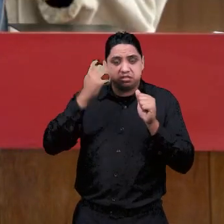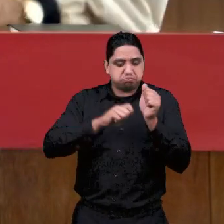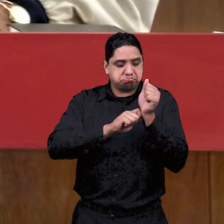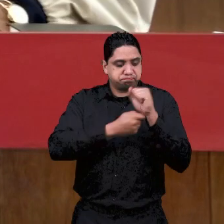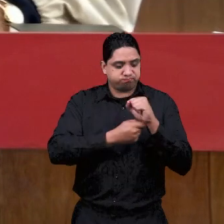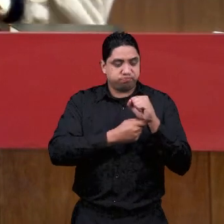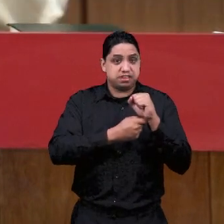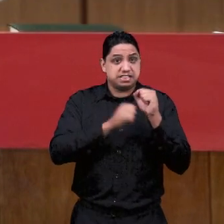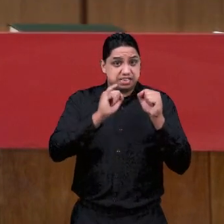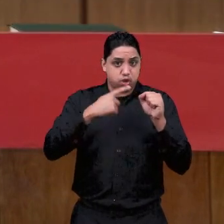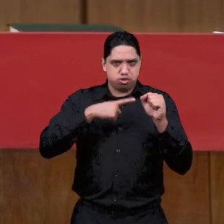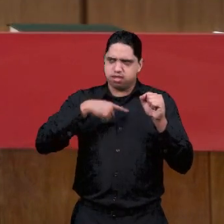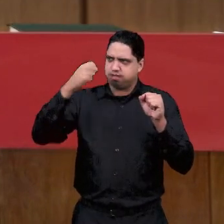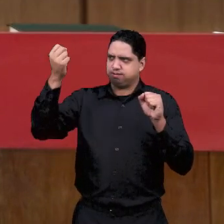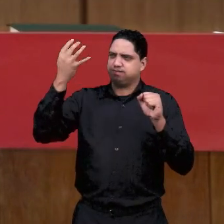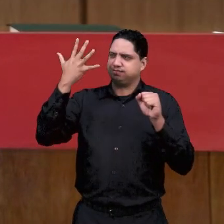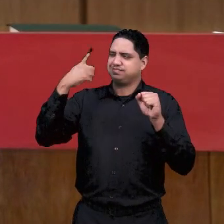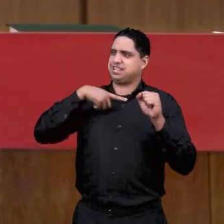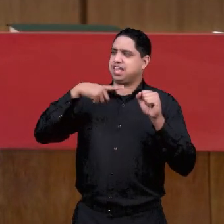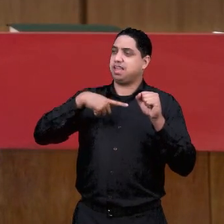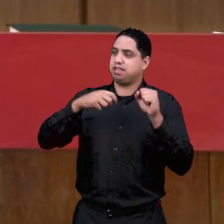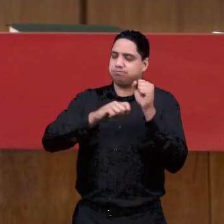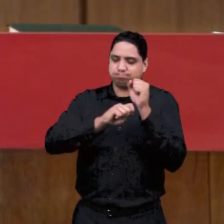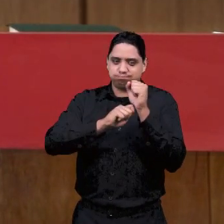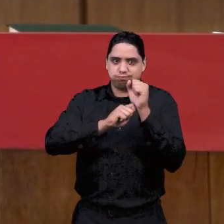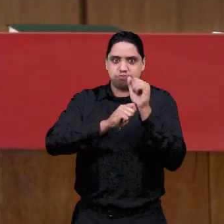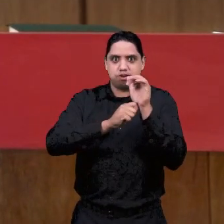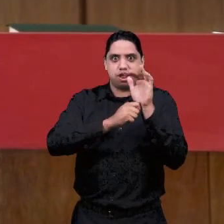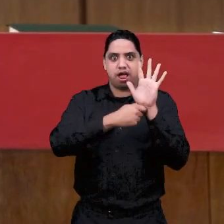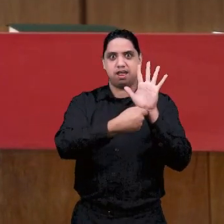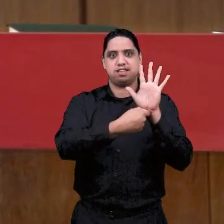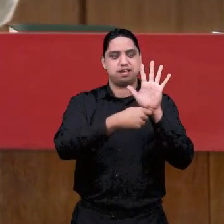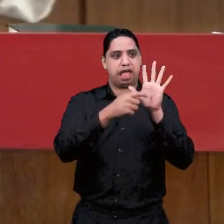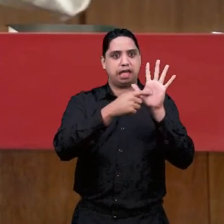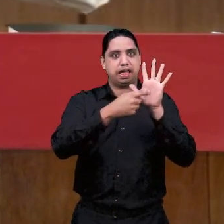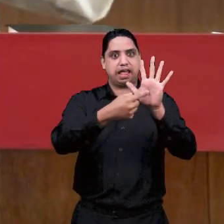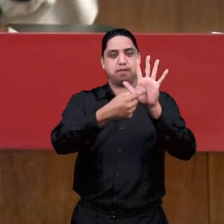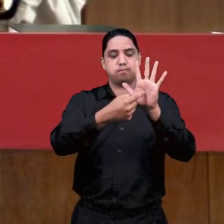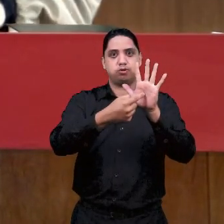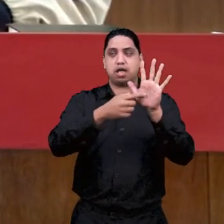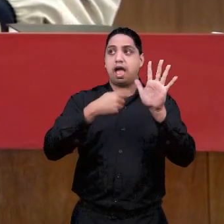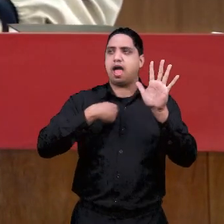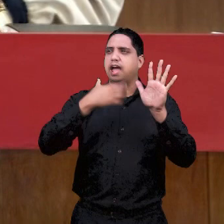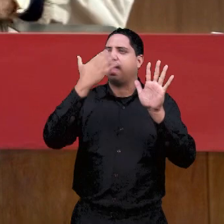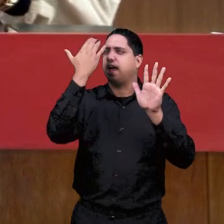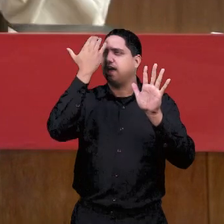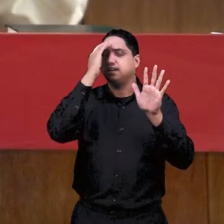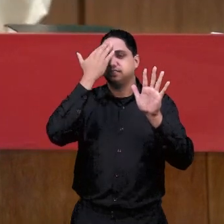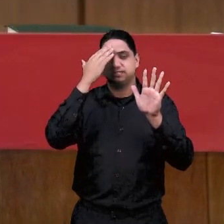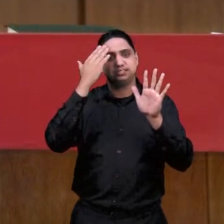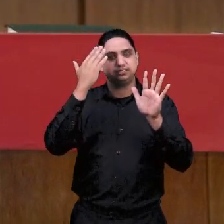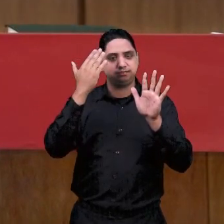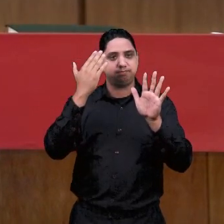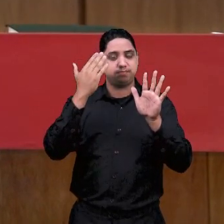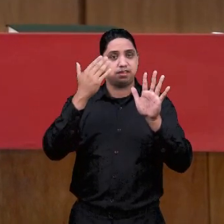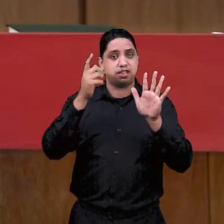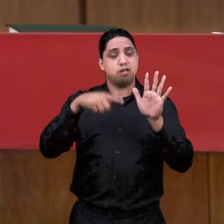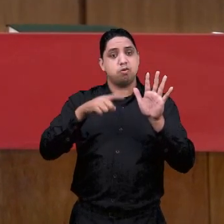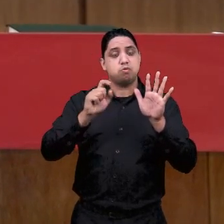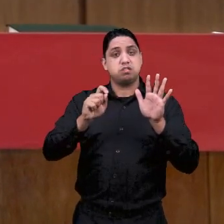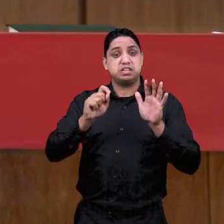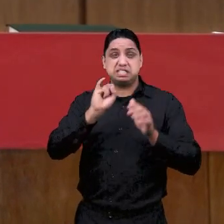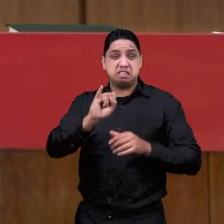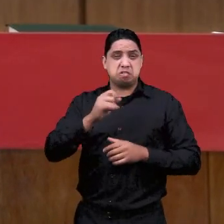lettre. Il va continuer à raconter l'histoire. L'histoire, elle est belle. Donc, c'est la Bible et dans